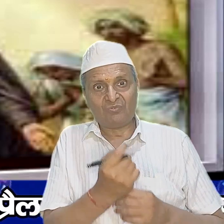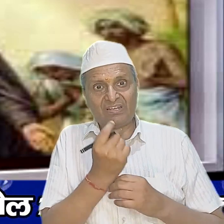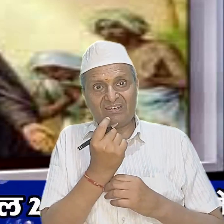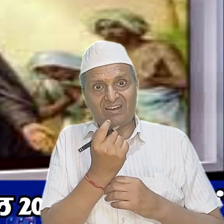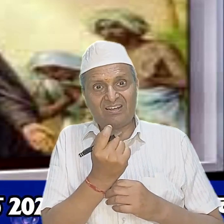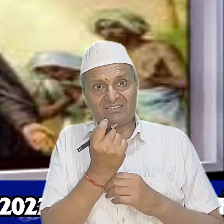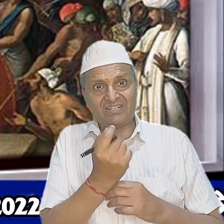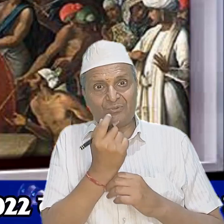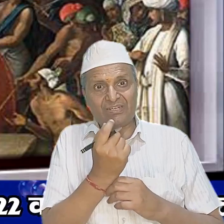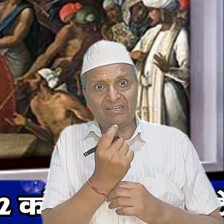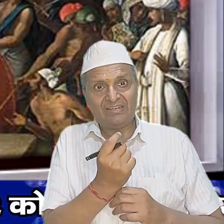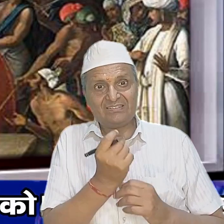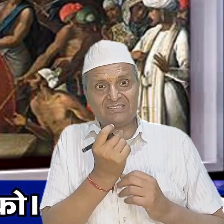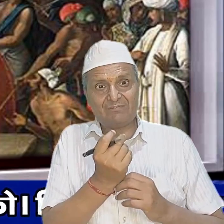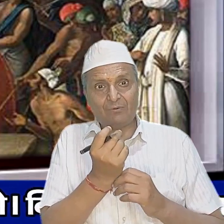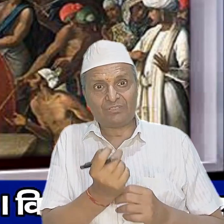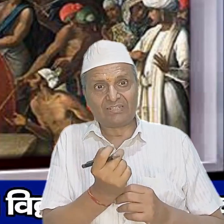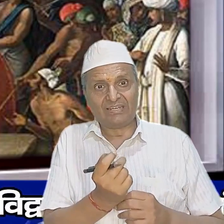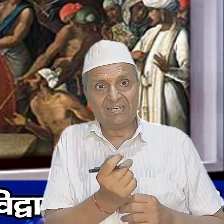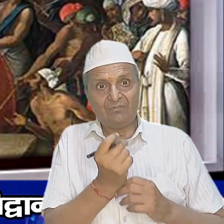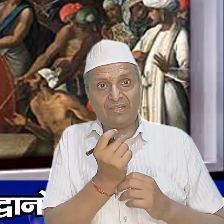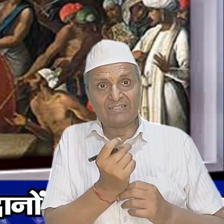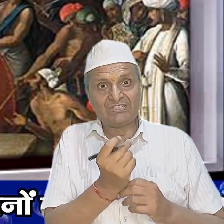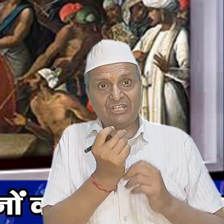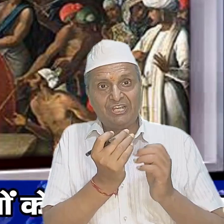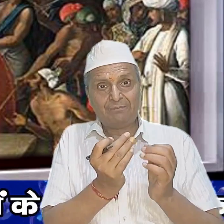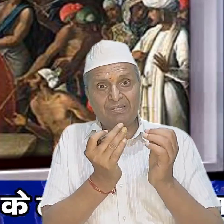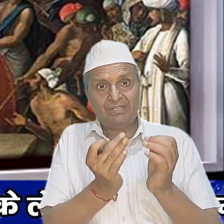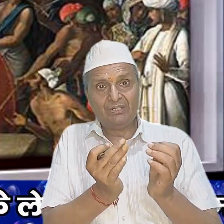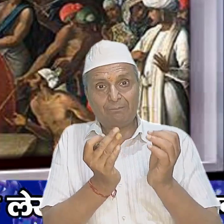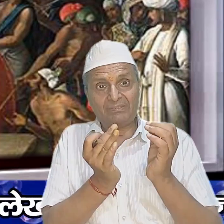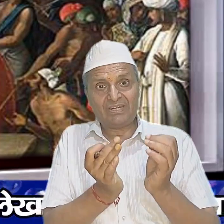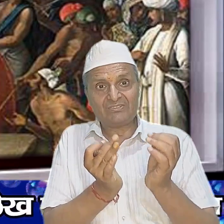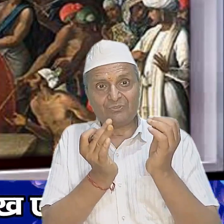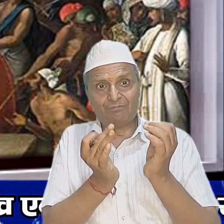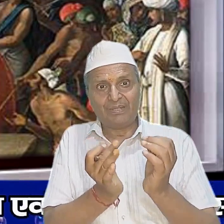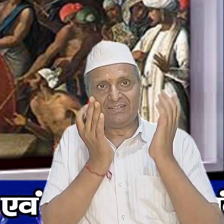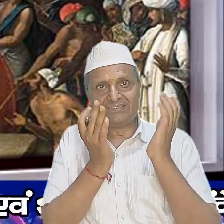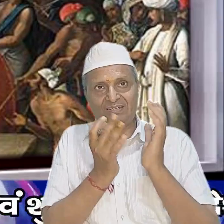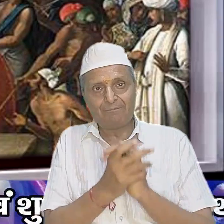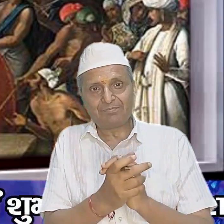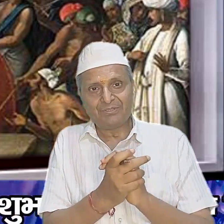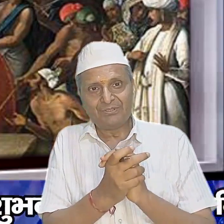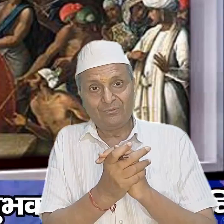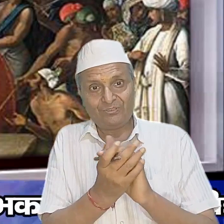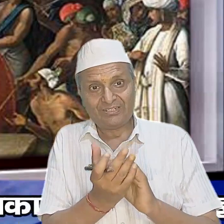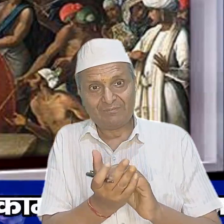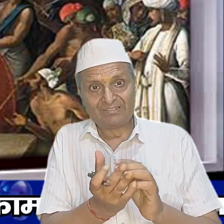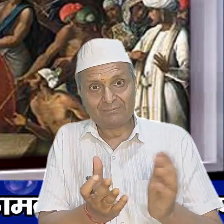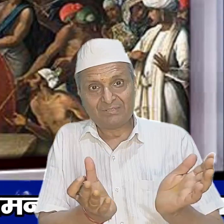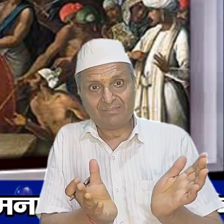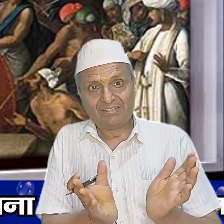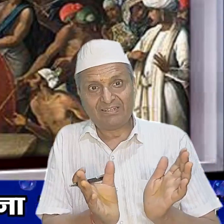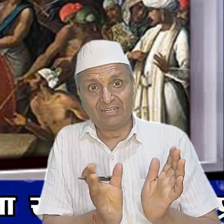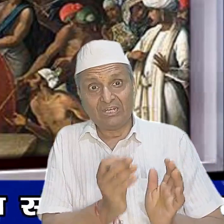और हमारे इस गोवा में राज था उस समय कुमुद जैन सम्राट का। बहुत सिंपल सादे सादे राजा और सब कुछ